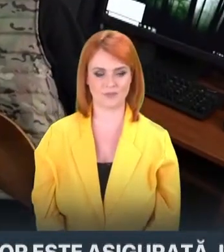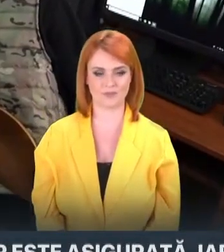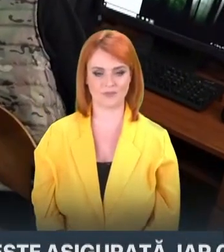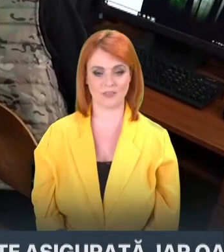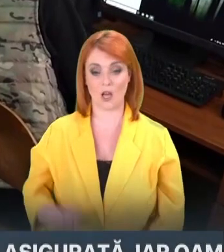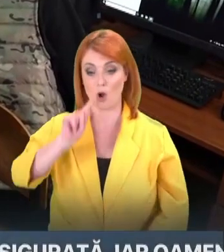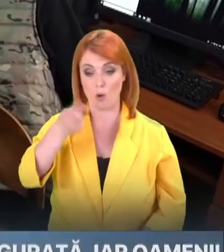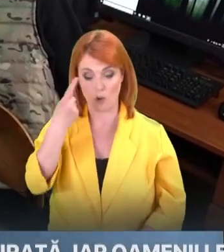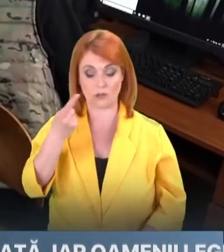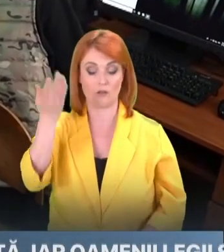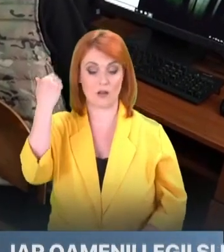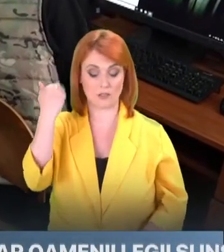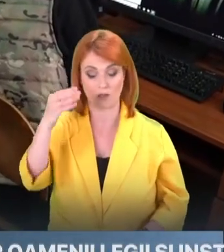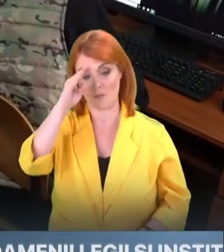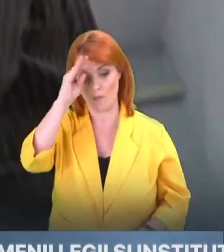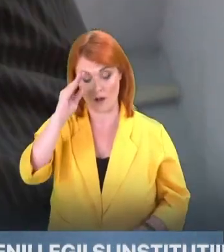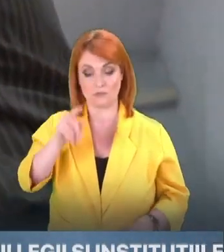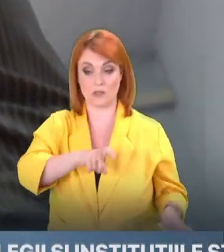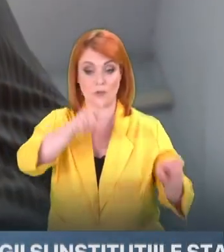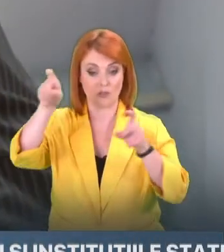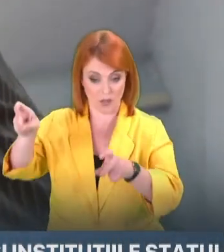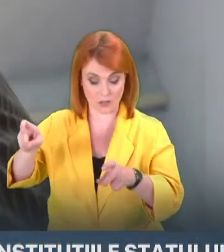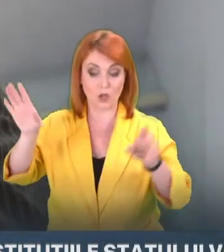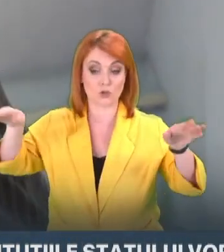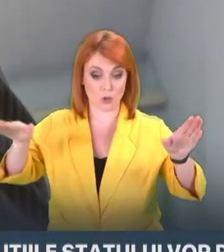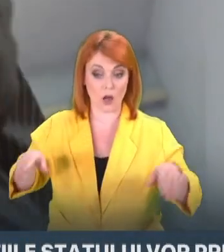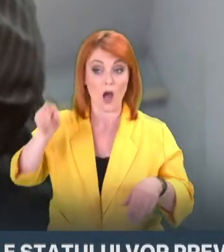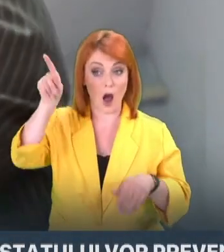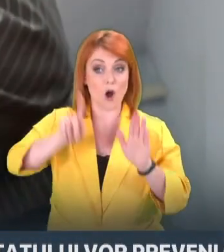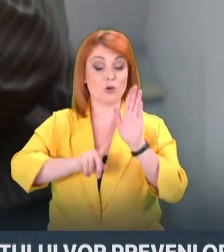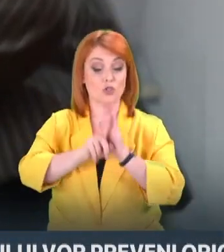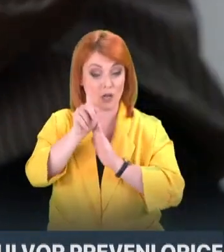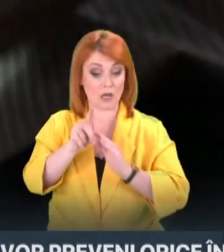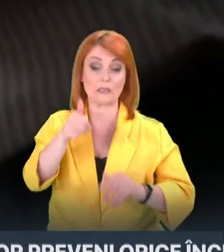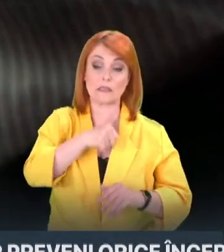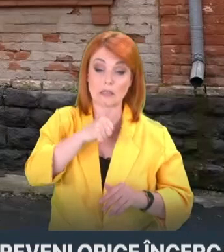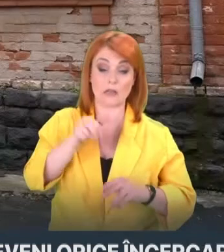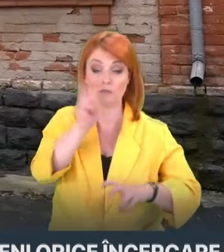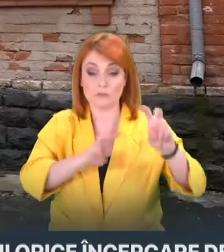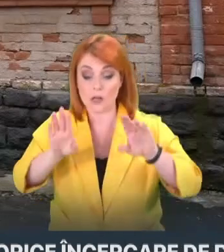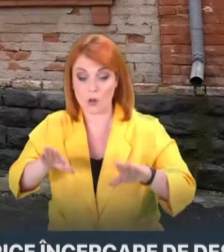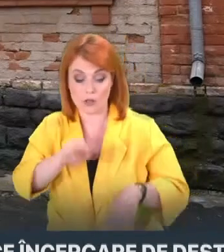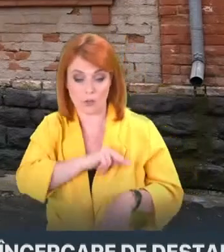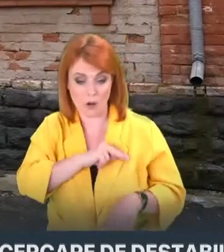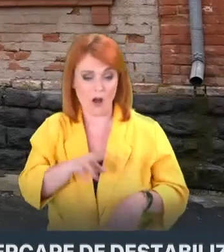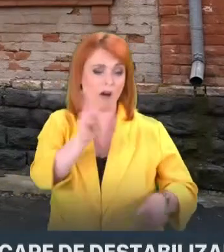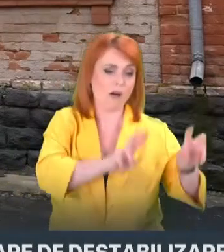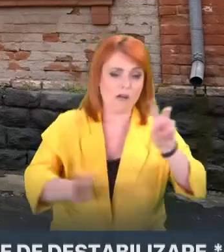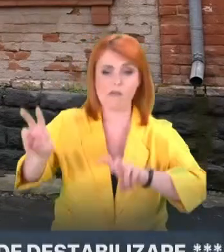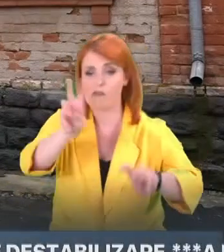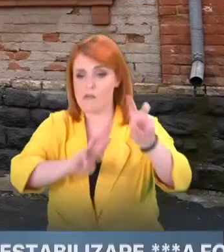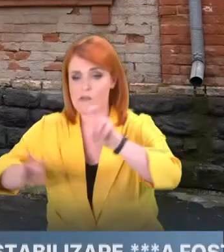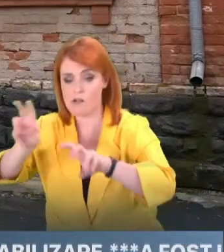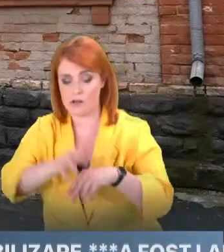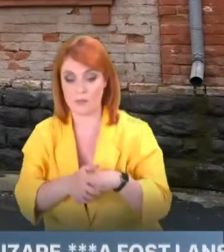Acum un an, Bogdan Țurcanu s-a mutat în Soroca. Tot atunci, el a încercat să-și găsească un loc de muncă. După mai multe căutări în vană, tânărul a